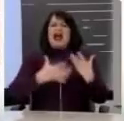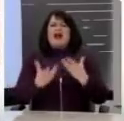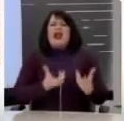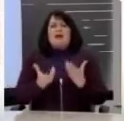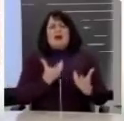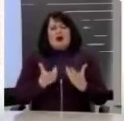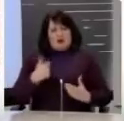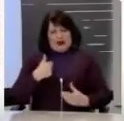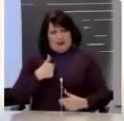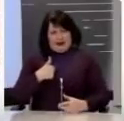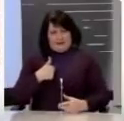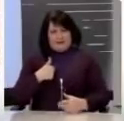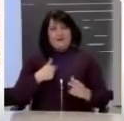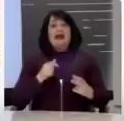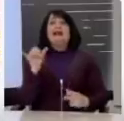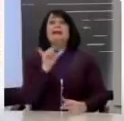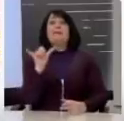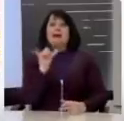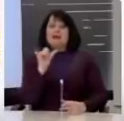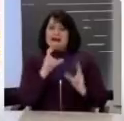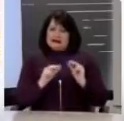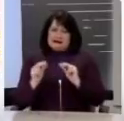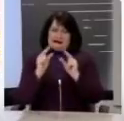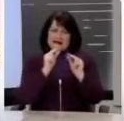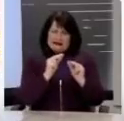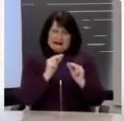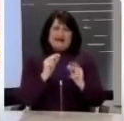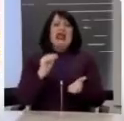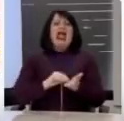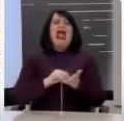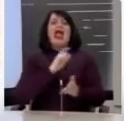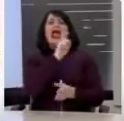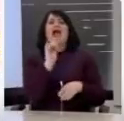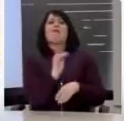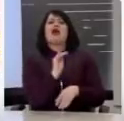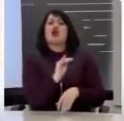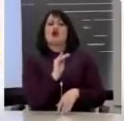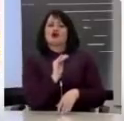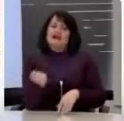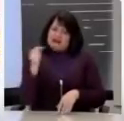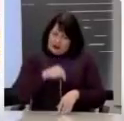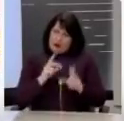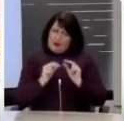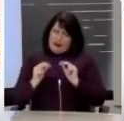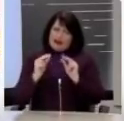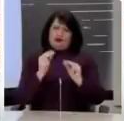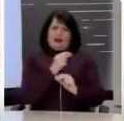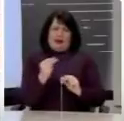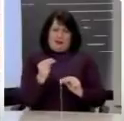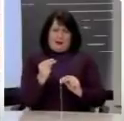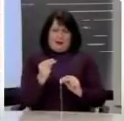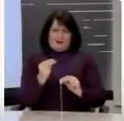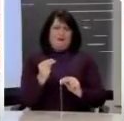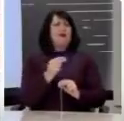ούτω καθεξής. Παρότι η συζήτηση είναι την Πέμπτη για την επερώτηση, και θα είμαστε εδώ να μιλήσουμε, για